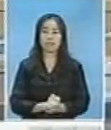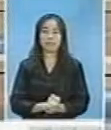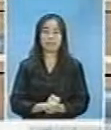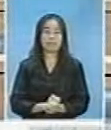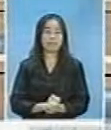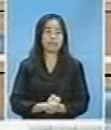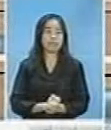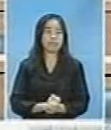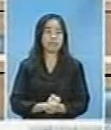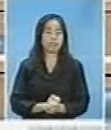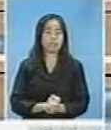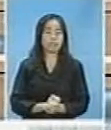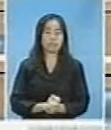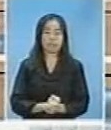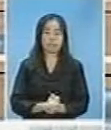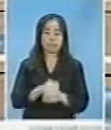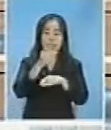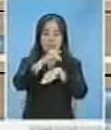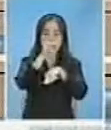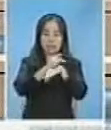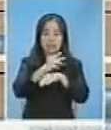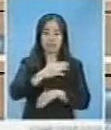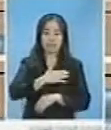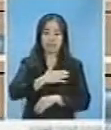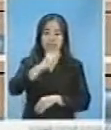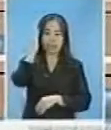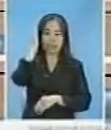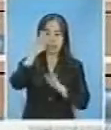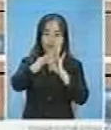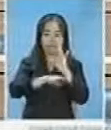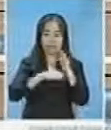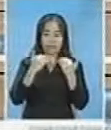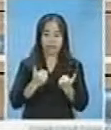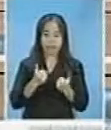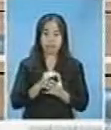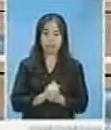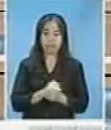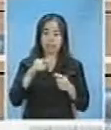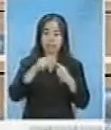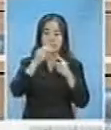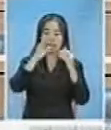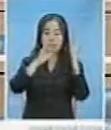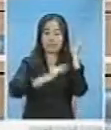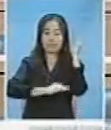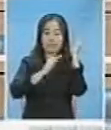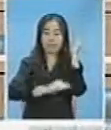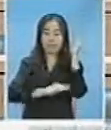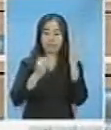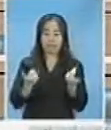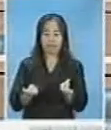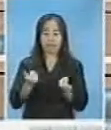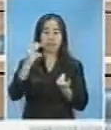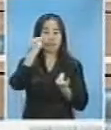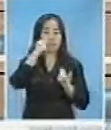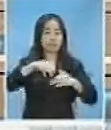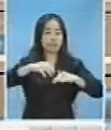ท่านประธานครับในขณะที่ผมกำลังอภิปรายอยู่นี้นะครับพี่น้องชาวภาคใต้นะครับกำลังได้รับผลกระท